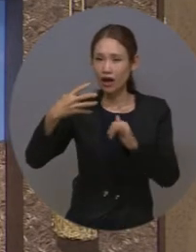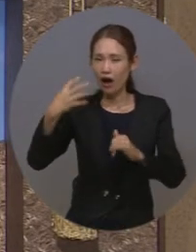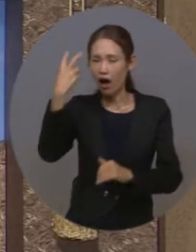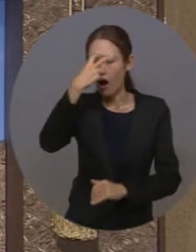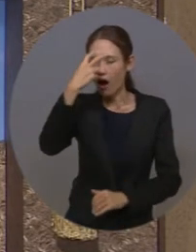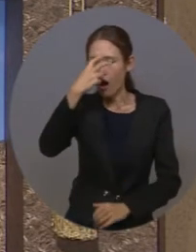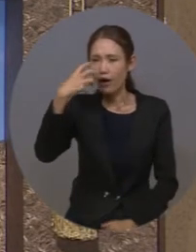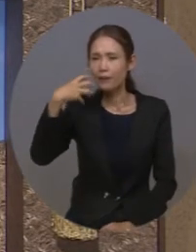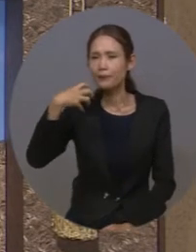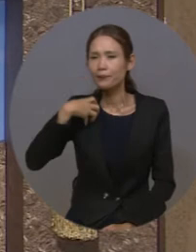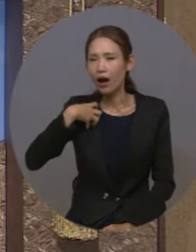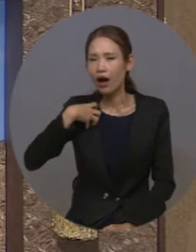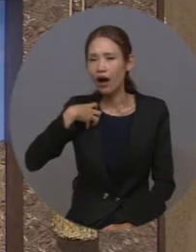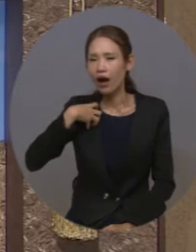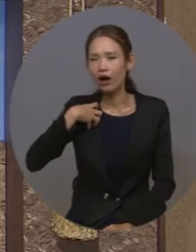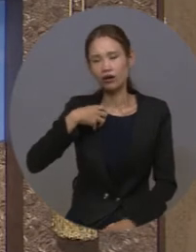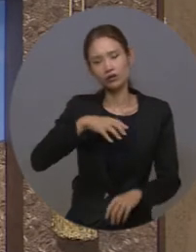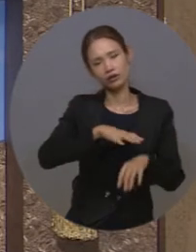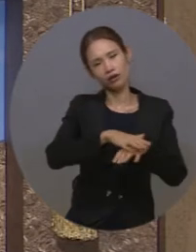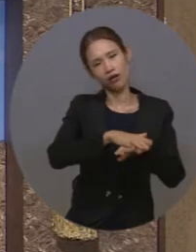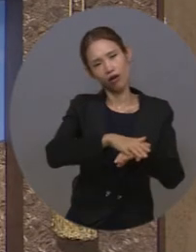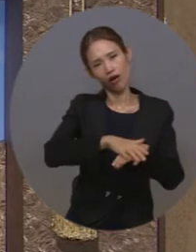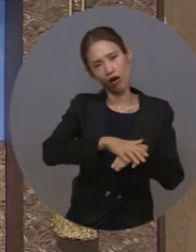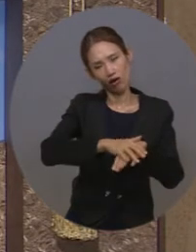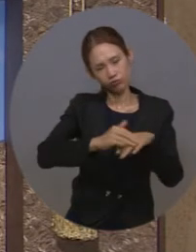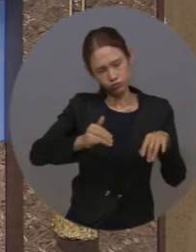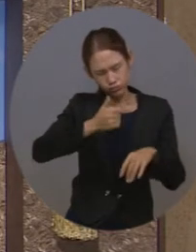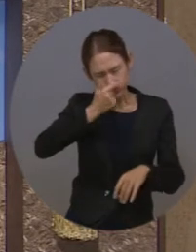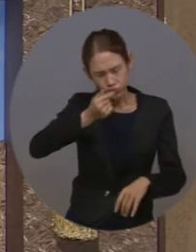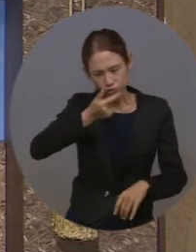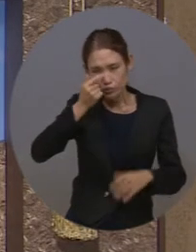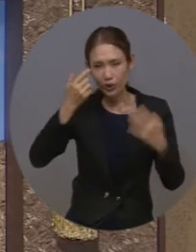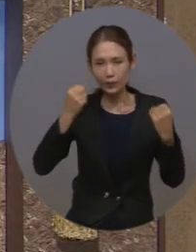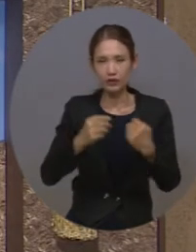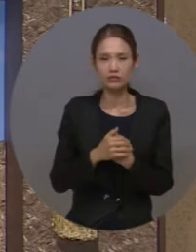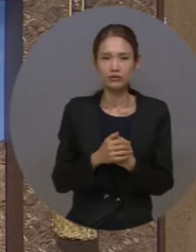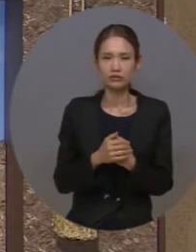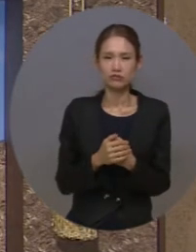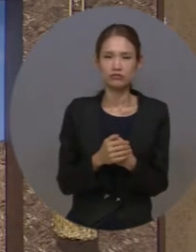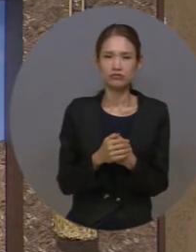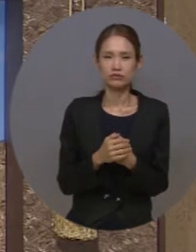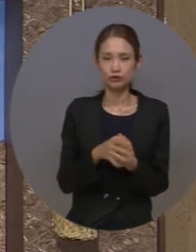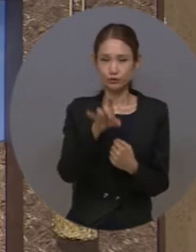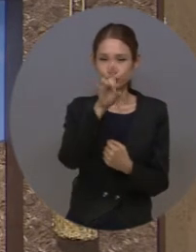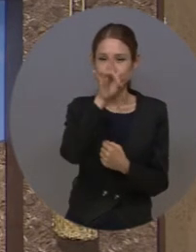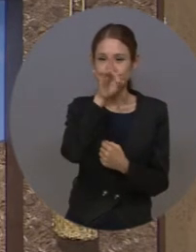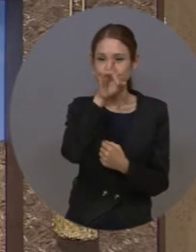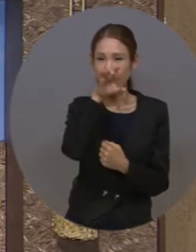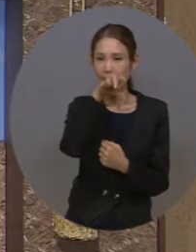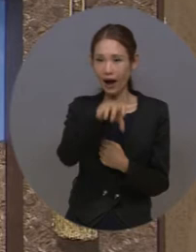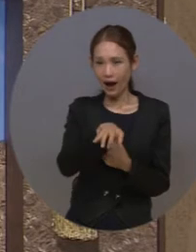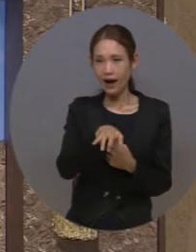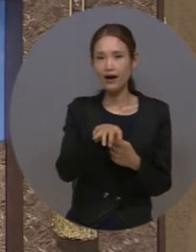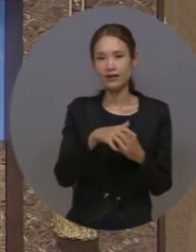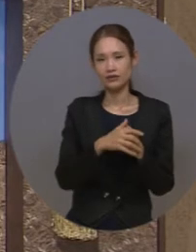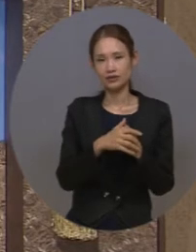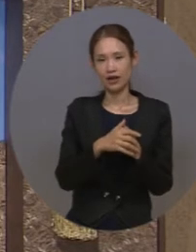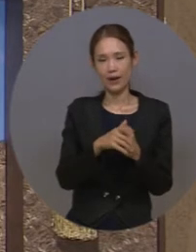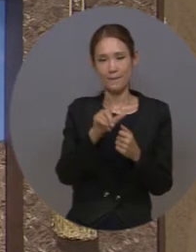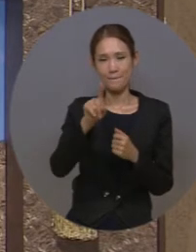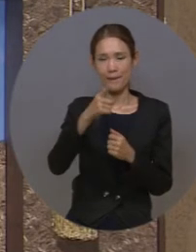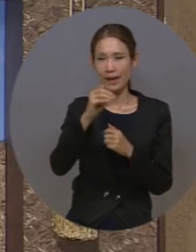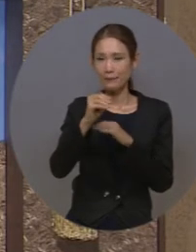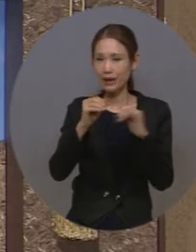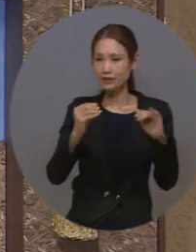조직도 부족합니다. 네. 그래서 장애인들의 어려움이 있기 때문에 요거는 중앙에서 좀 적어도 100만 이상 된